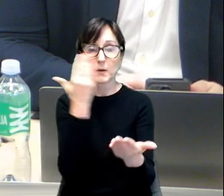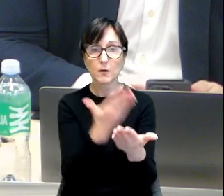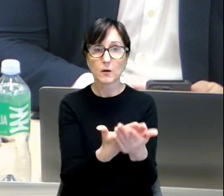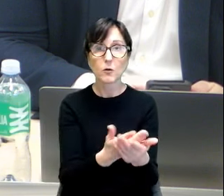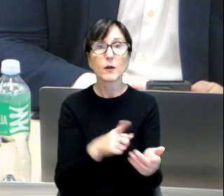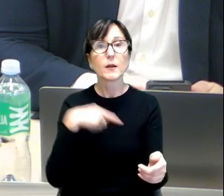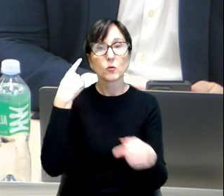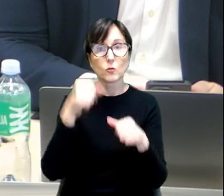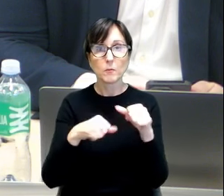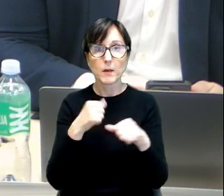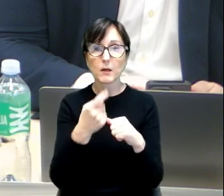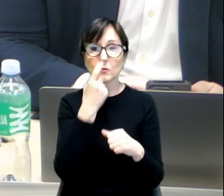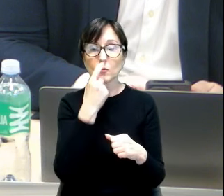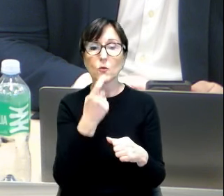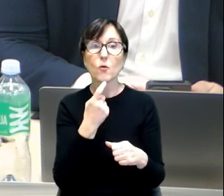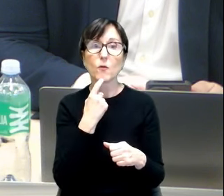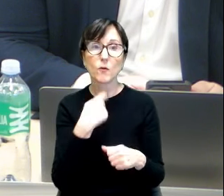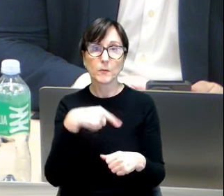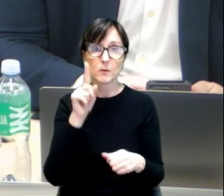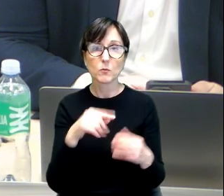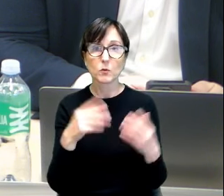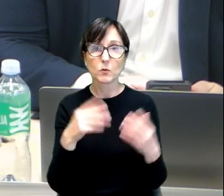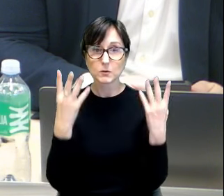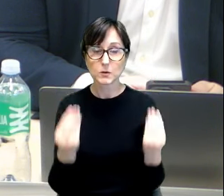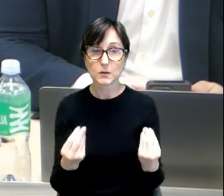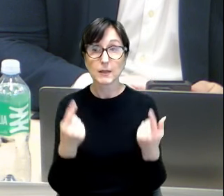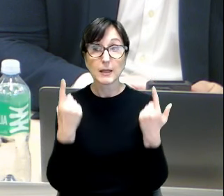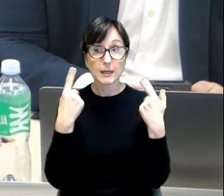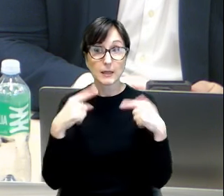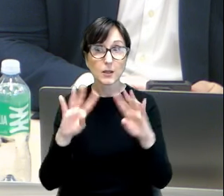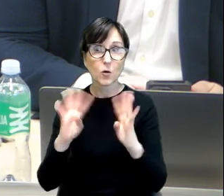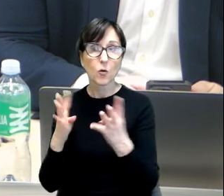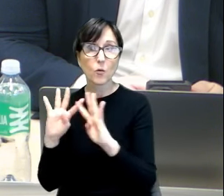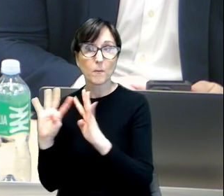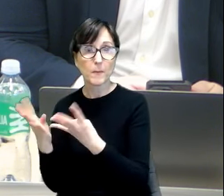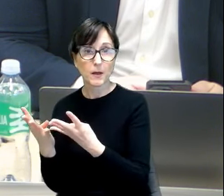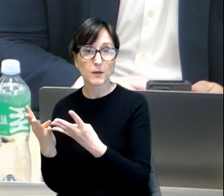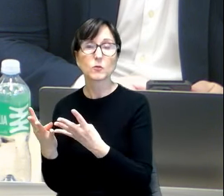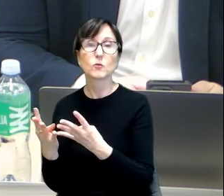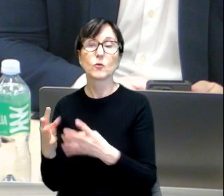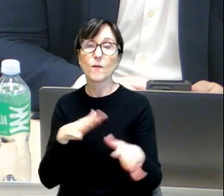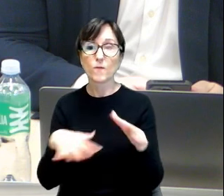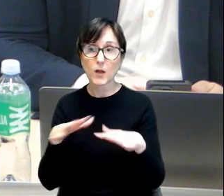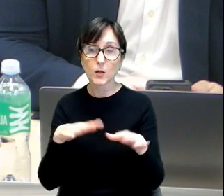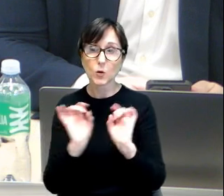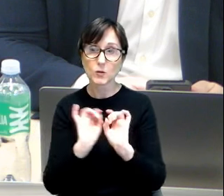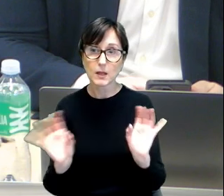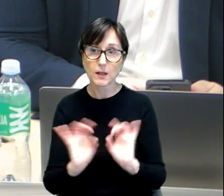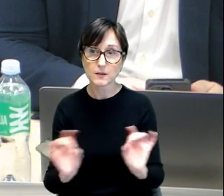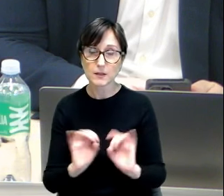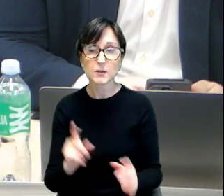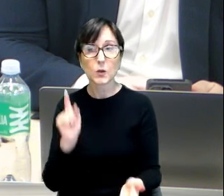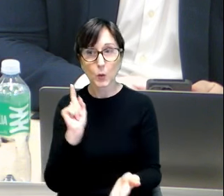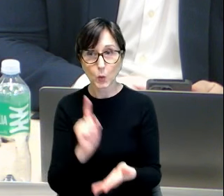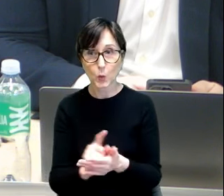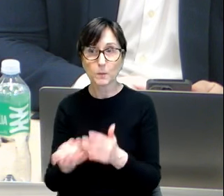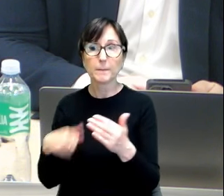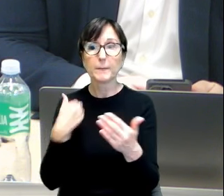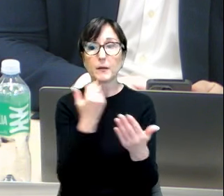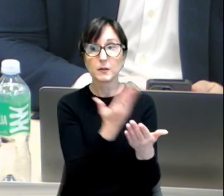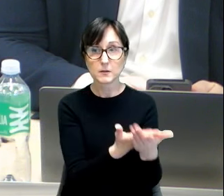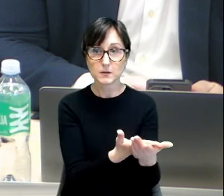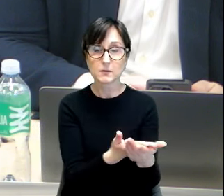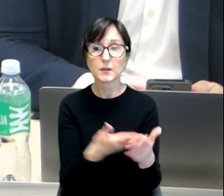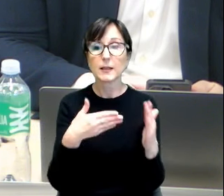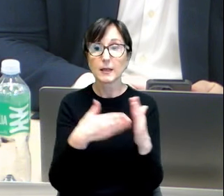pirmos dienos kitų komitetų pirmininkai komitetų veiklos ataskaitą privalo pristatyti iki